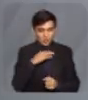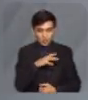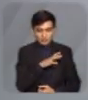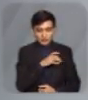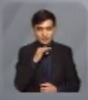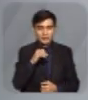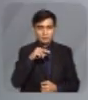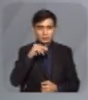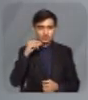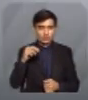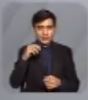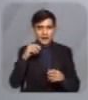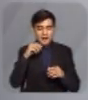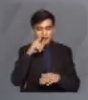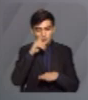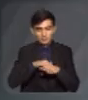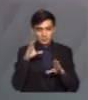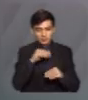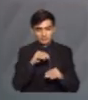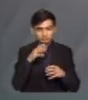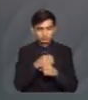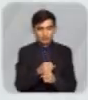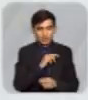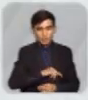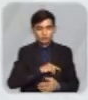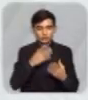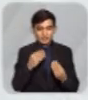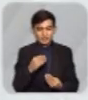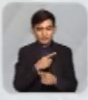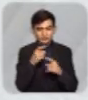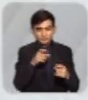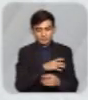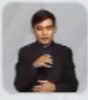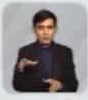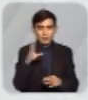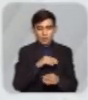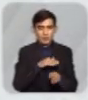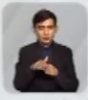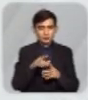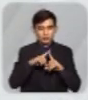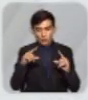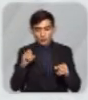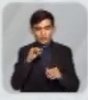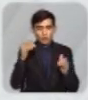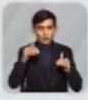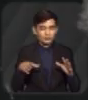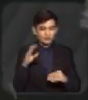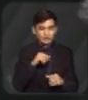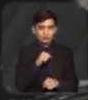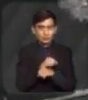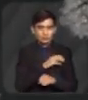Департамент ПЧС и Акимат рекомендовали организациям сократить рабочий день. Полностью отменены занятия во всех школах и